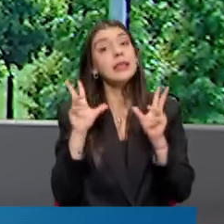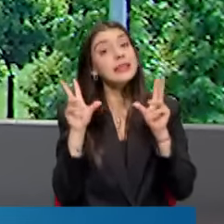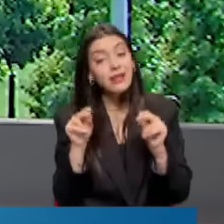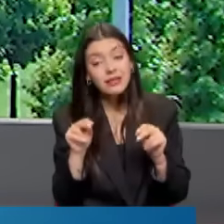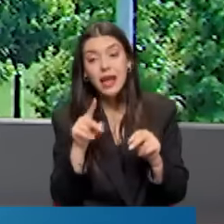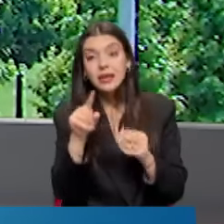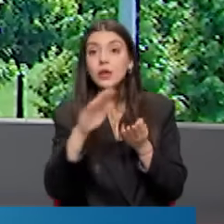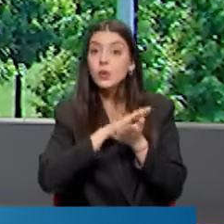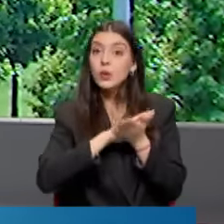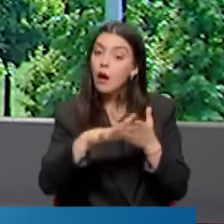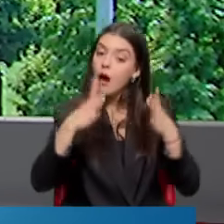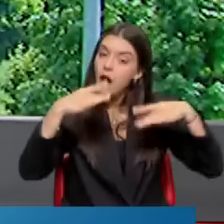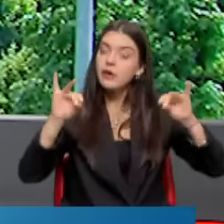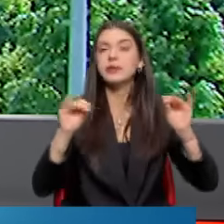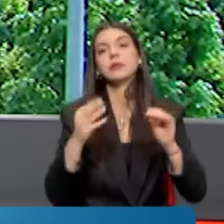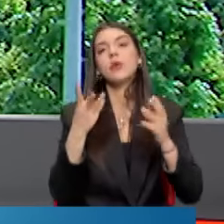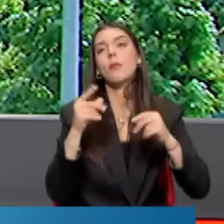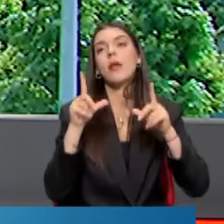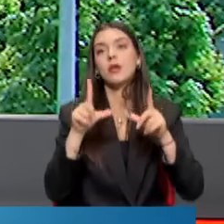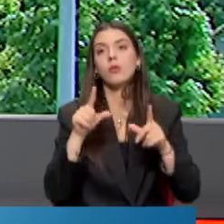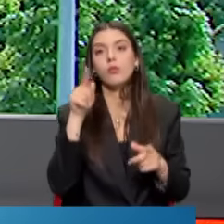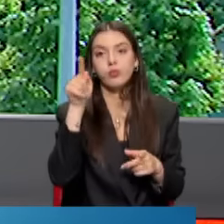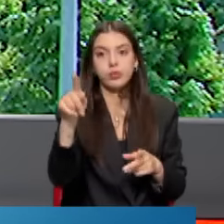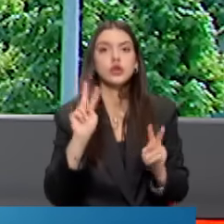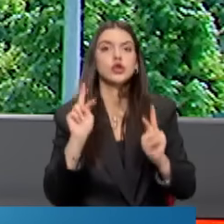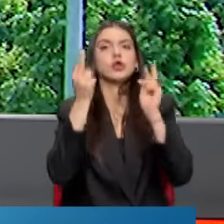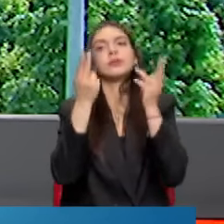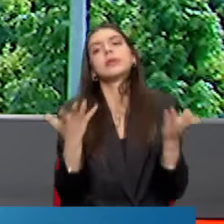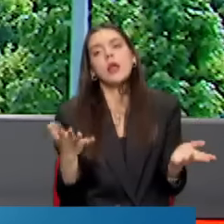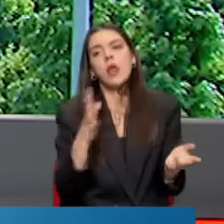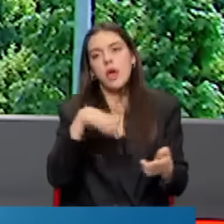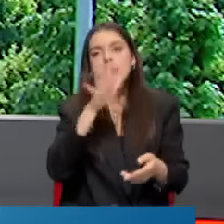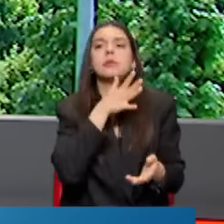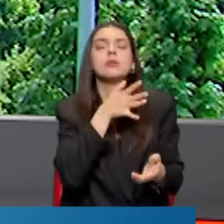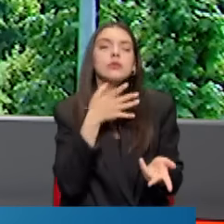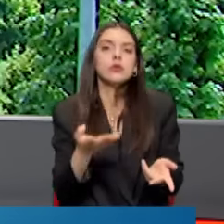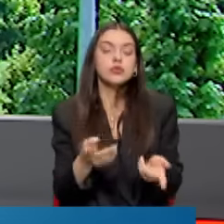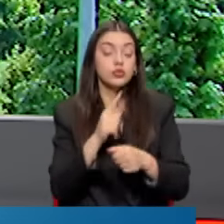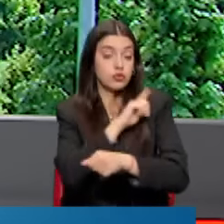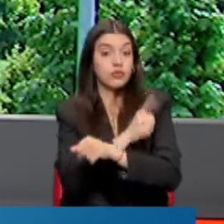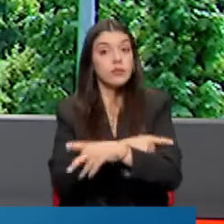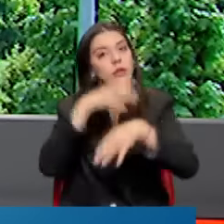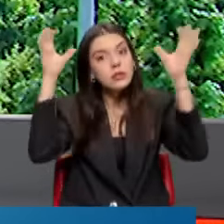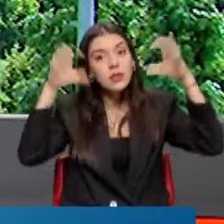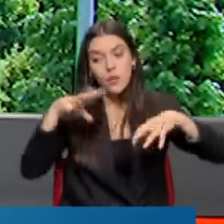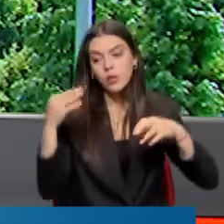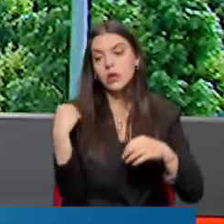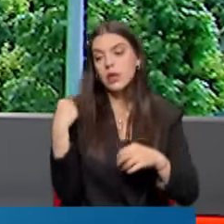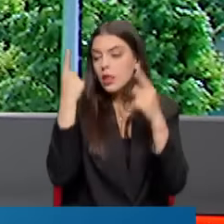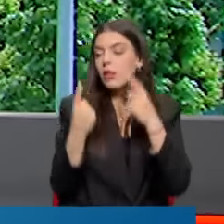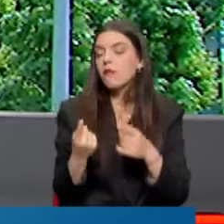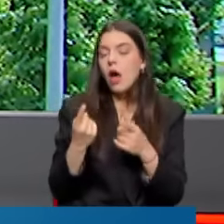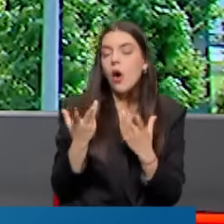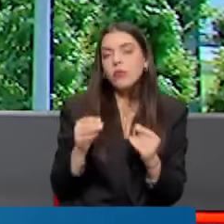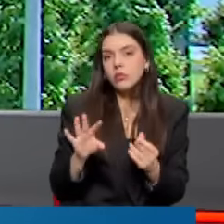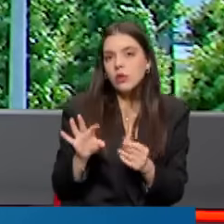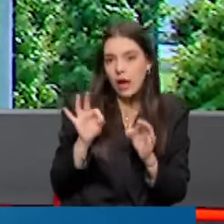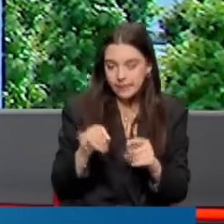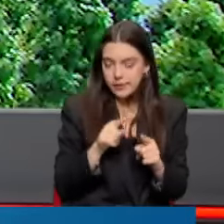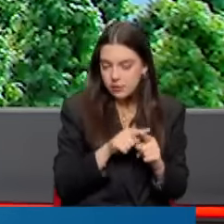Altyapı hazırlıklı olsun Çünkü bunlar artık sürpriz değil kuvvetli sağanak yağışı yeni yaşamaya başlamadık herhalde bu zamana